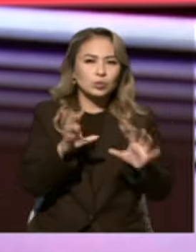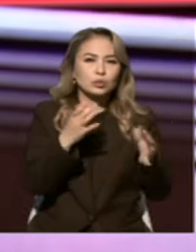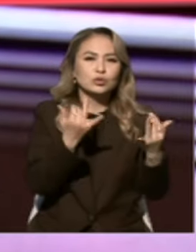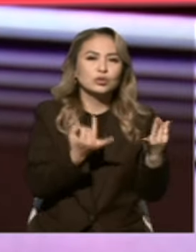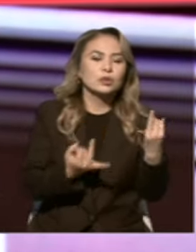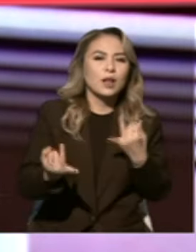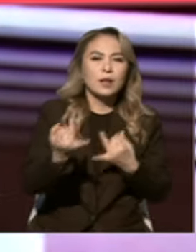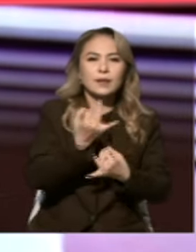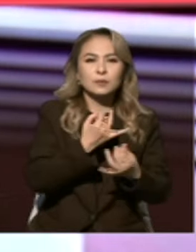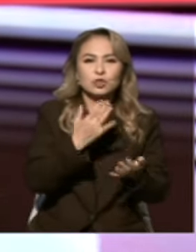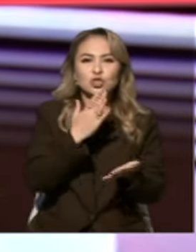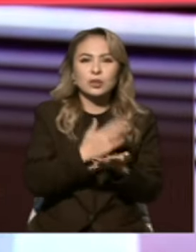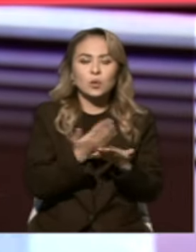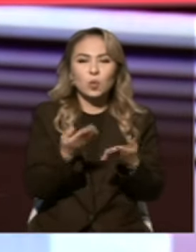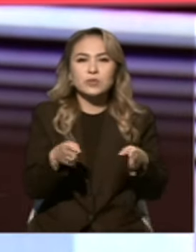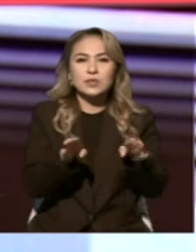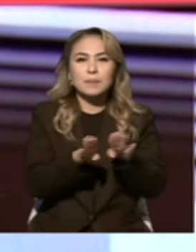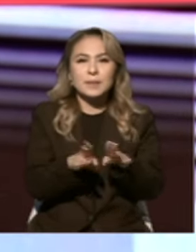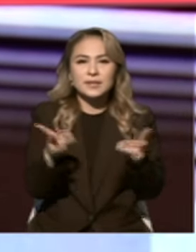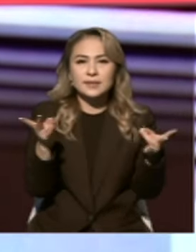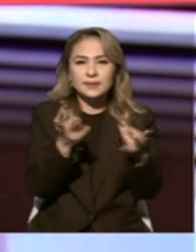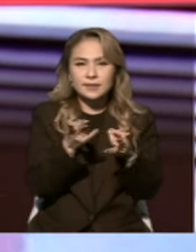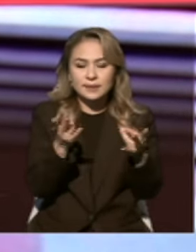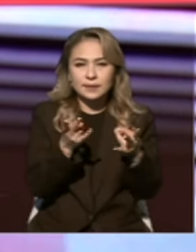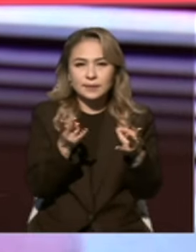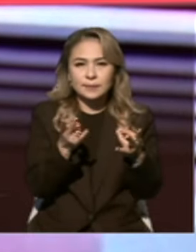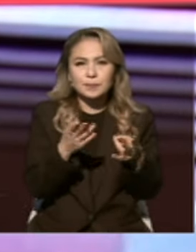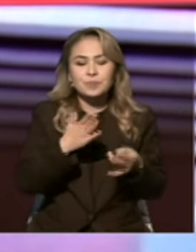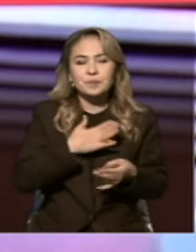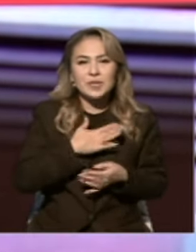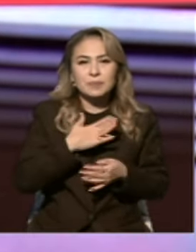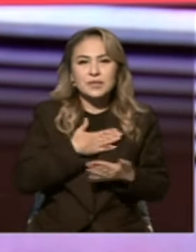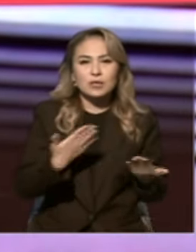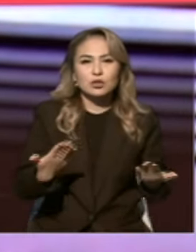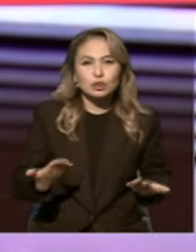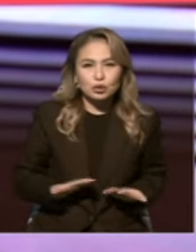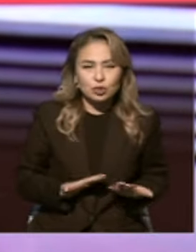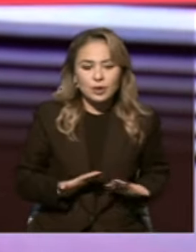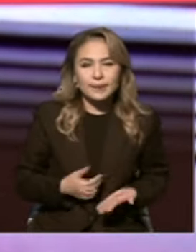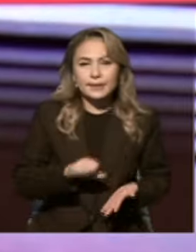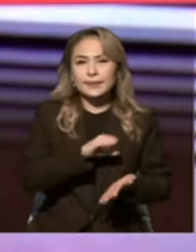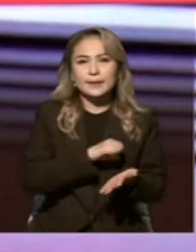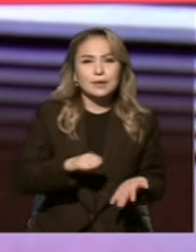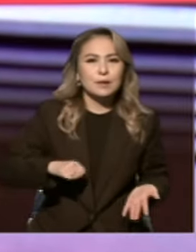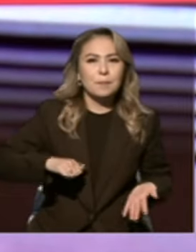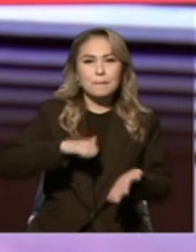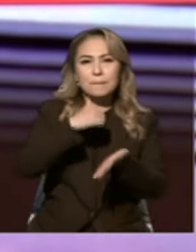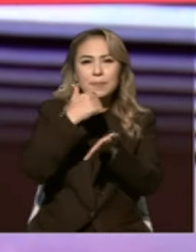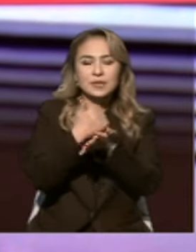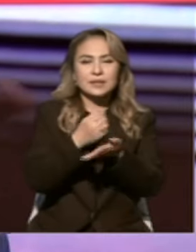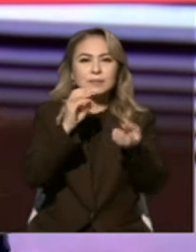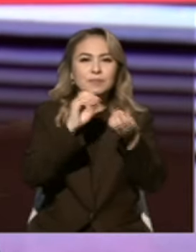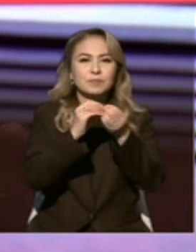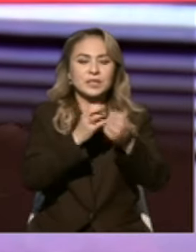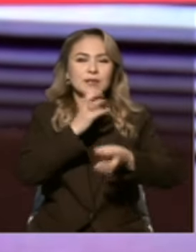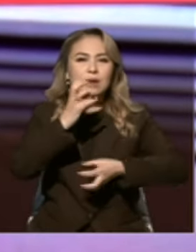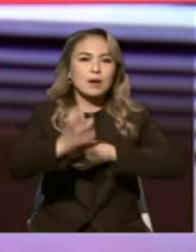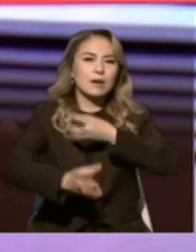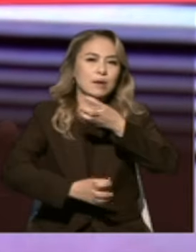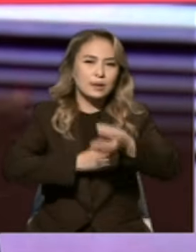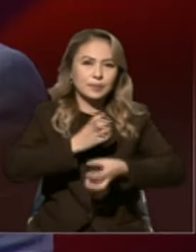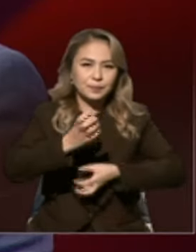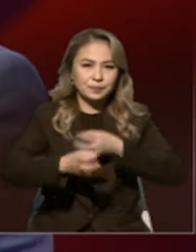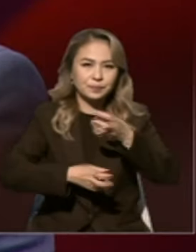жатыр. Осы мәселені қатты қолға алу керек. Сосын мынау біздегі тұрған ең басты мәселе, мынау енді бүкіл әлем